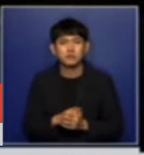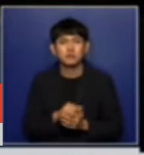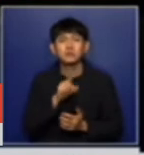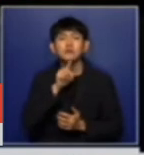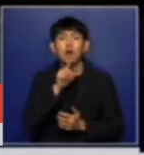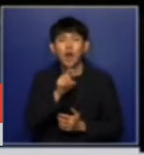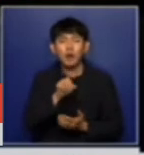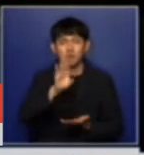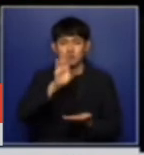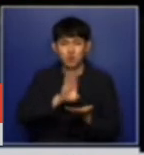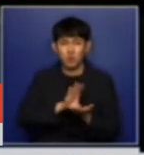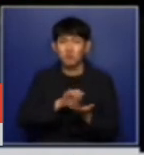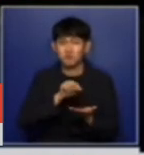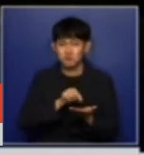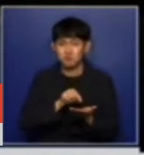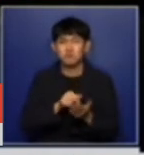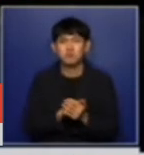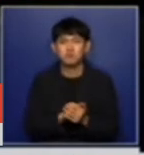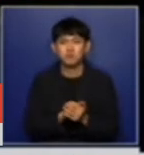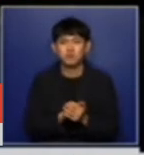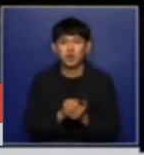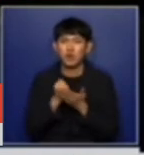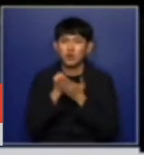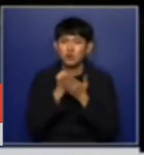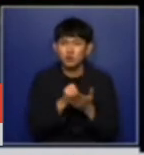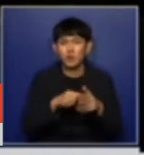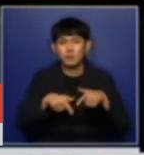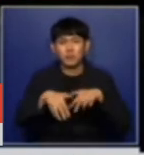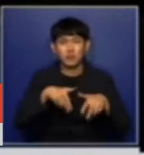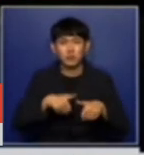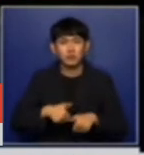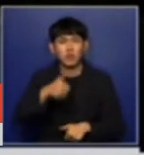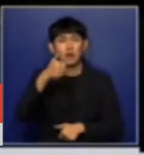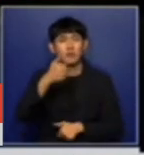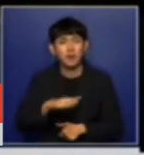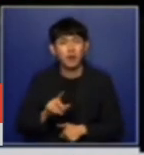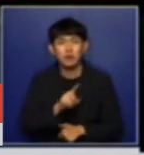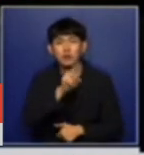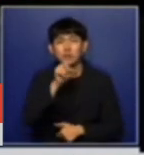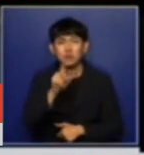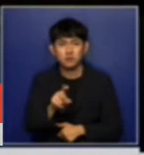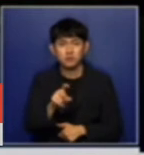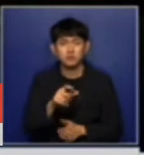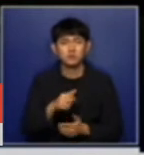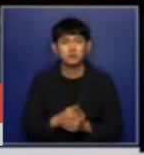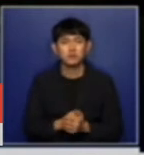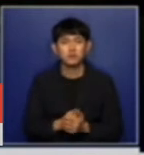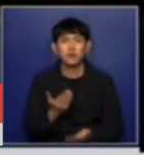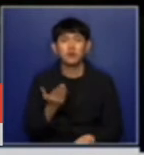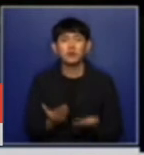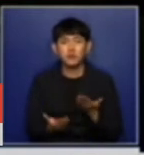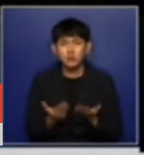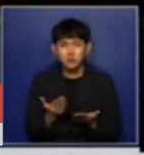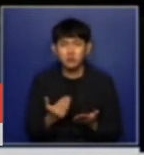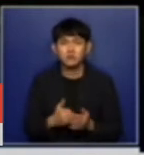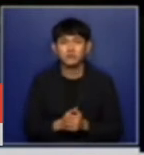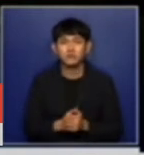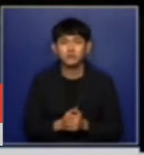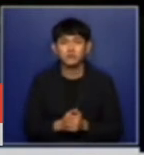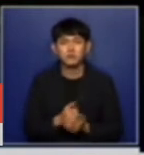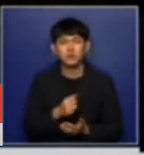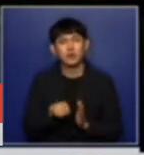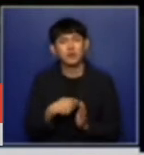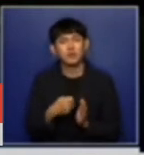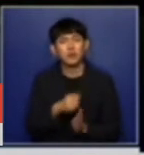ว่าประมาณฉบับนี้เนี่ยตอบโจทย์เรื่องภัยแล้งให้กับพี่น้องประชาชนไหมครับหรือท่านจะอ้างว่